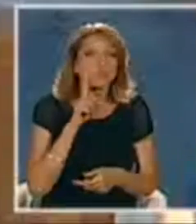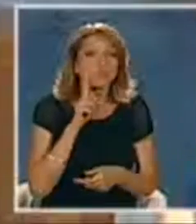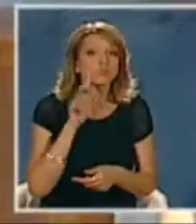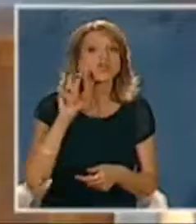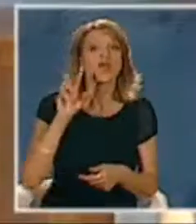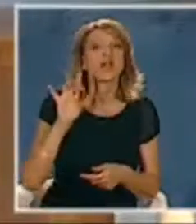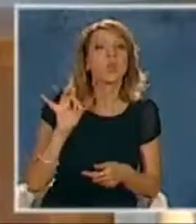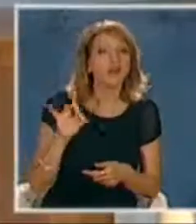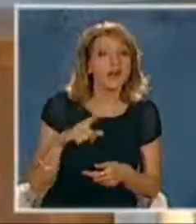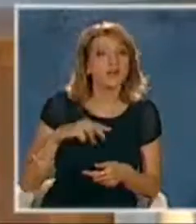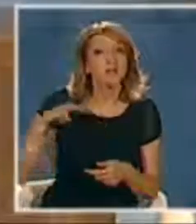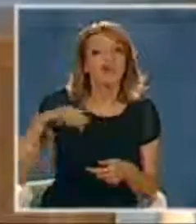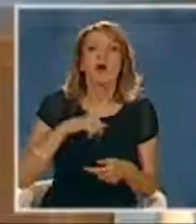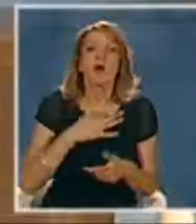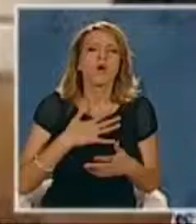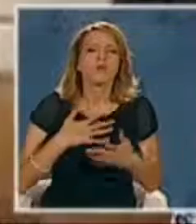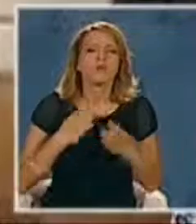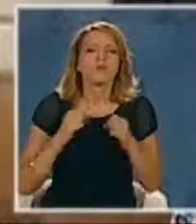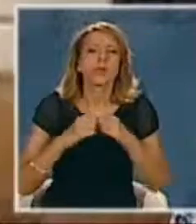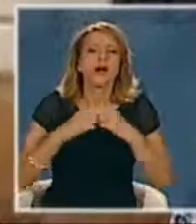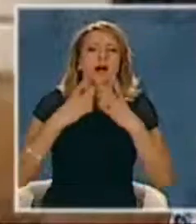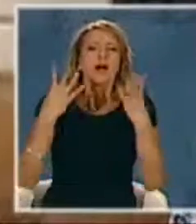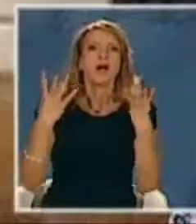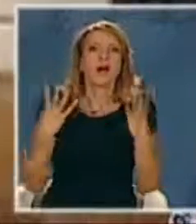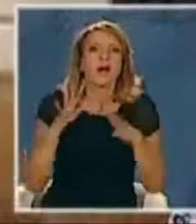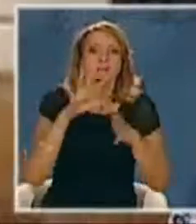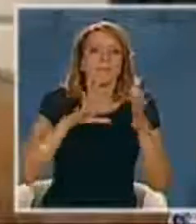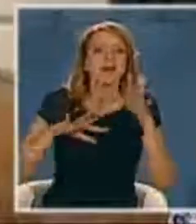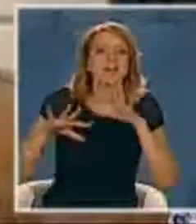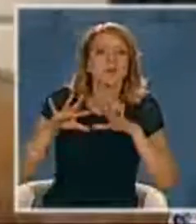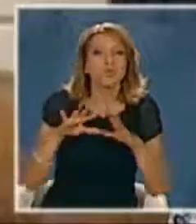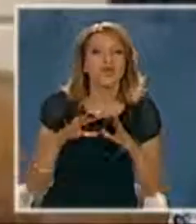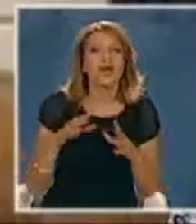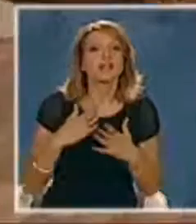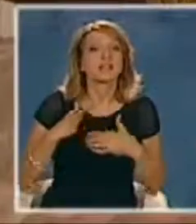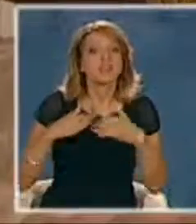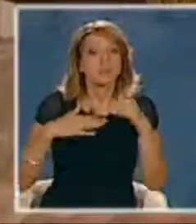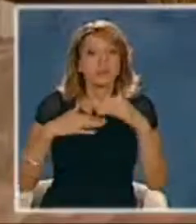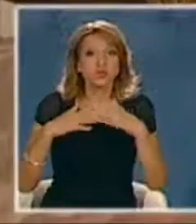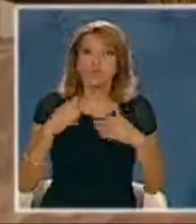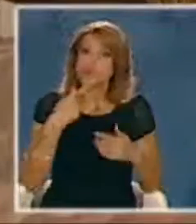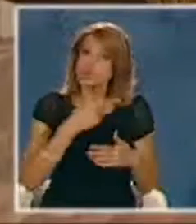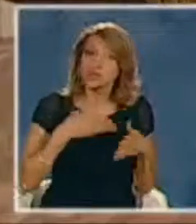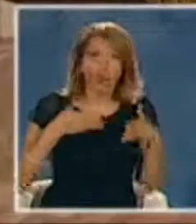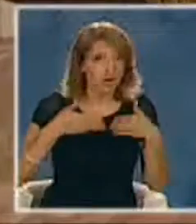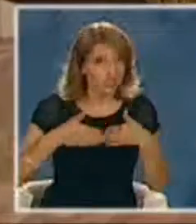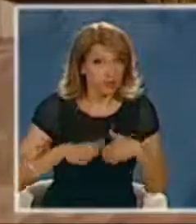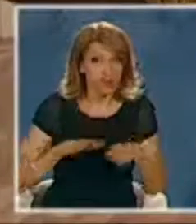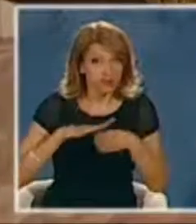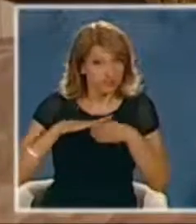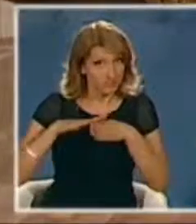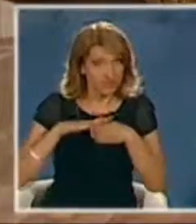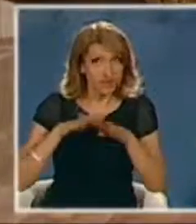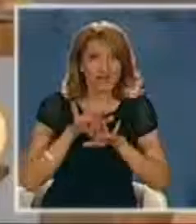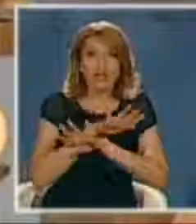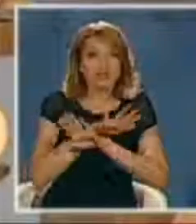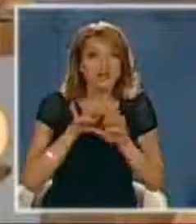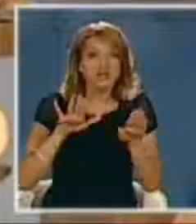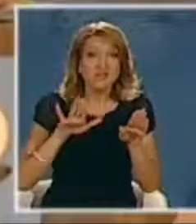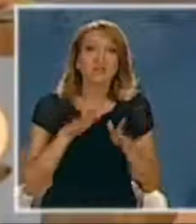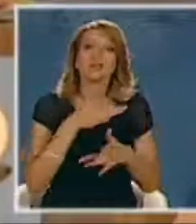който притежава паранормални способности. Гостът ни е Родас Перник. Завършва музикално училище,